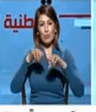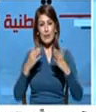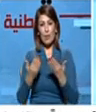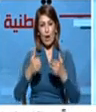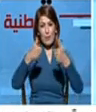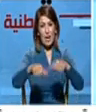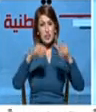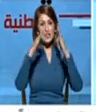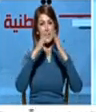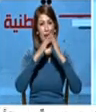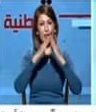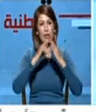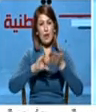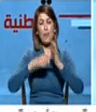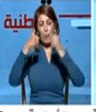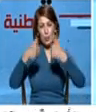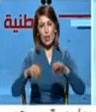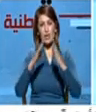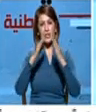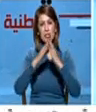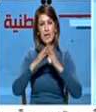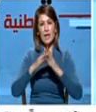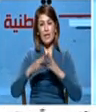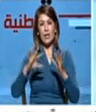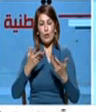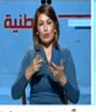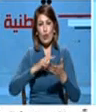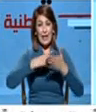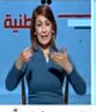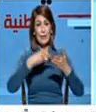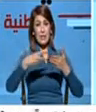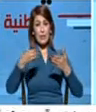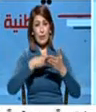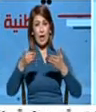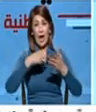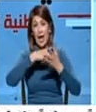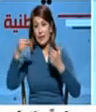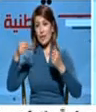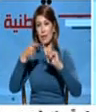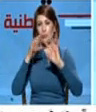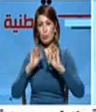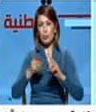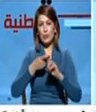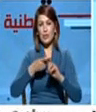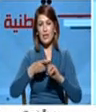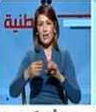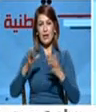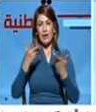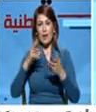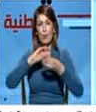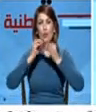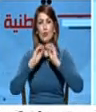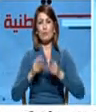صحي نعرف انه العالم الكل يستعمل الانترنيت دون في دبي شويه لكن اه اليوم فما مشكله كبيره